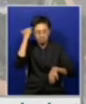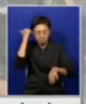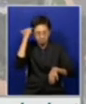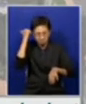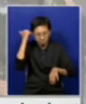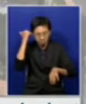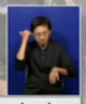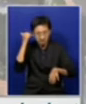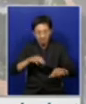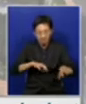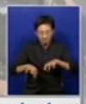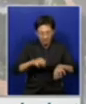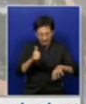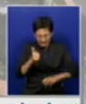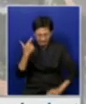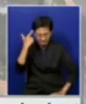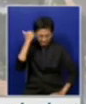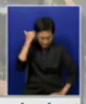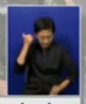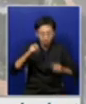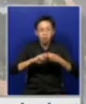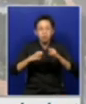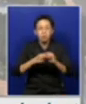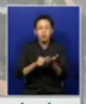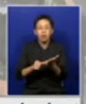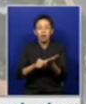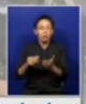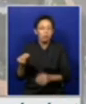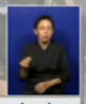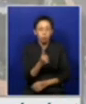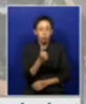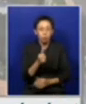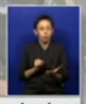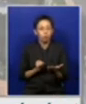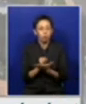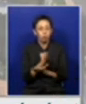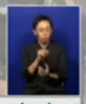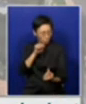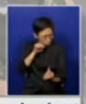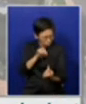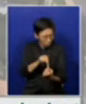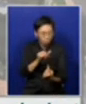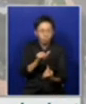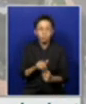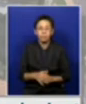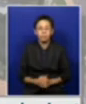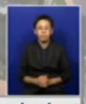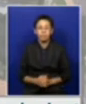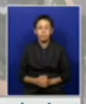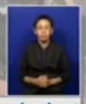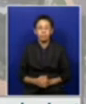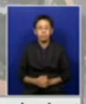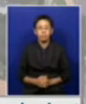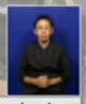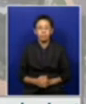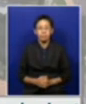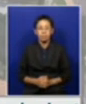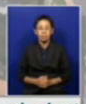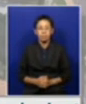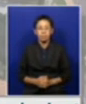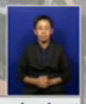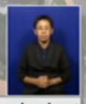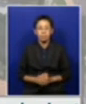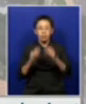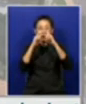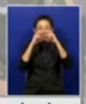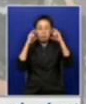ารถแก้ไขปัญหาด้วยความรวดเร็วถูกต้องแม่นยำนะครับสังเกตนะครับการจัดการเรื่องพักหน้ากากอ